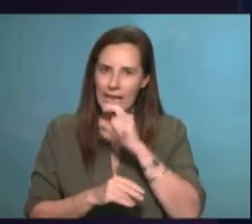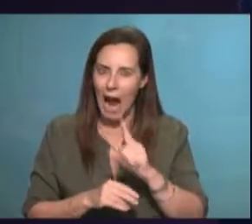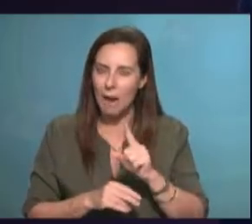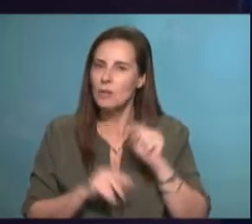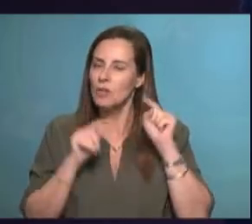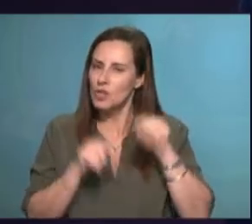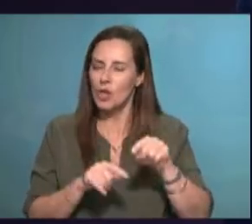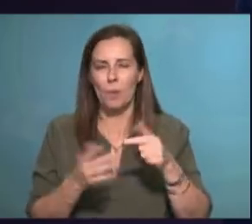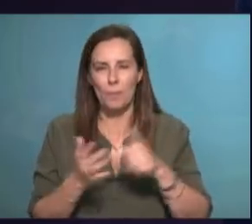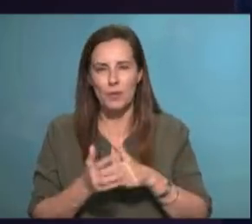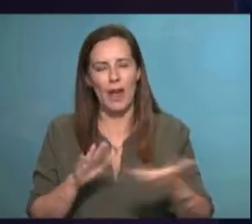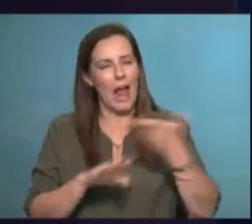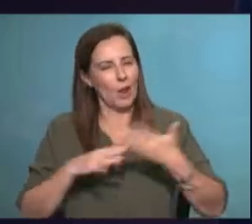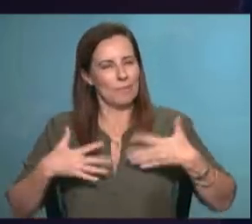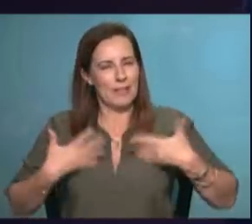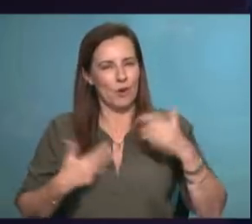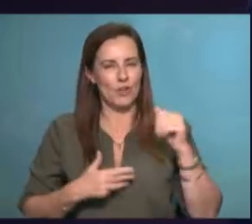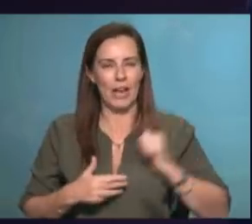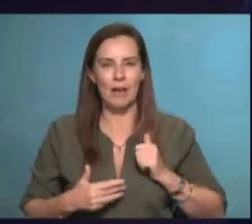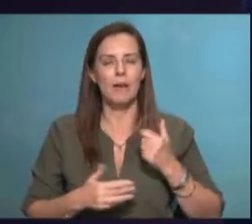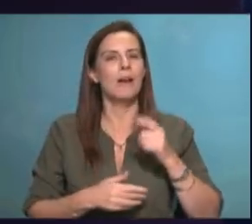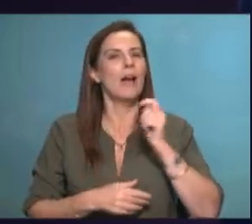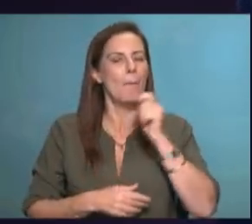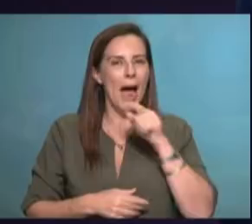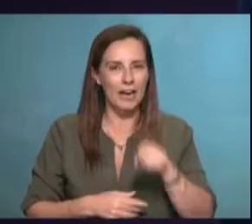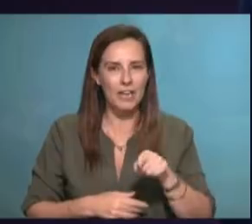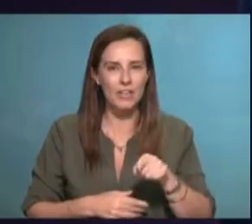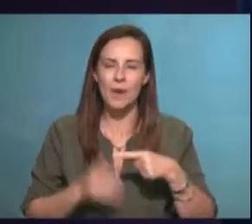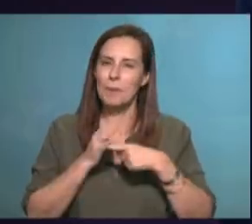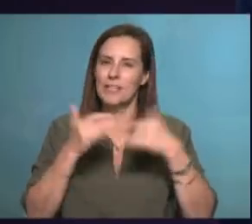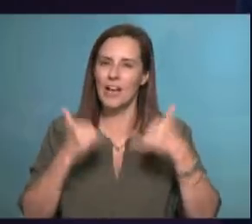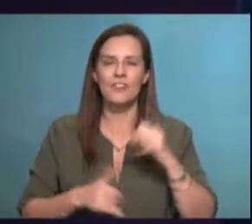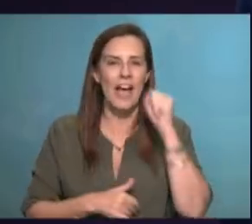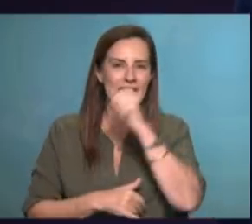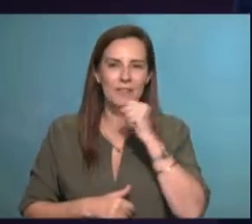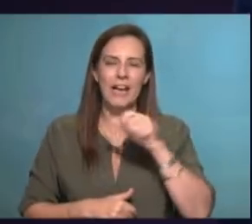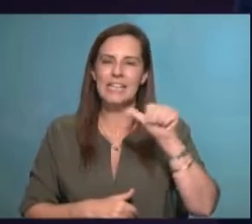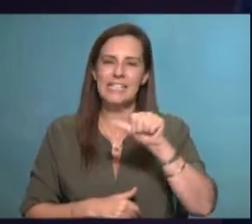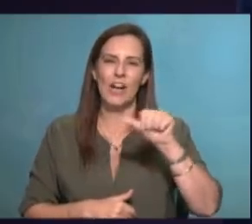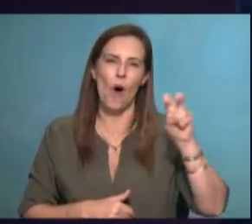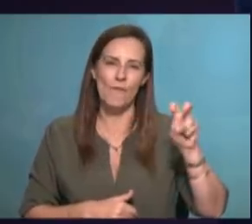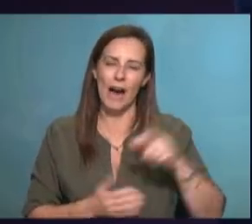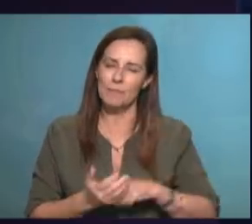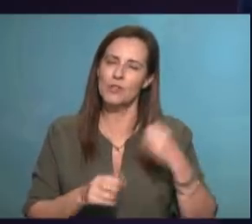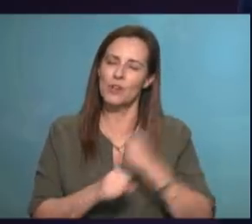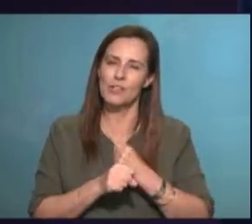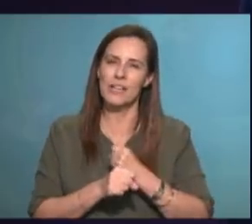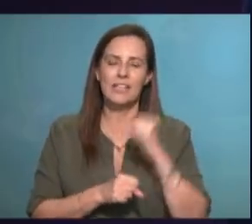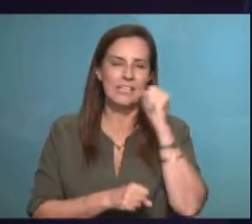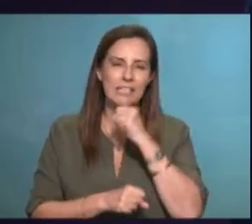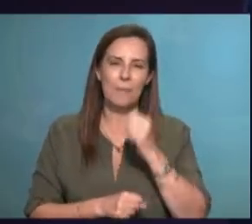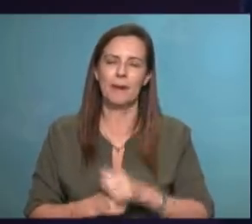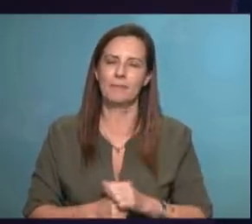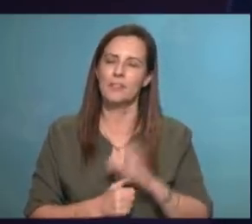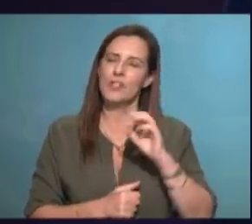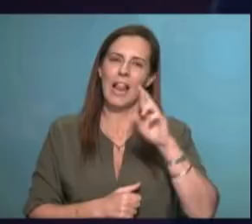לאולפן כדי להעלות את המורל. המגיש אהוד מנור מציג עכשיו את הזמרת אסתר אופרים שמבצעת את זמר נוגה של